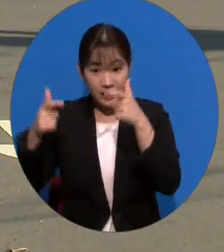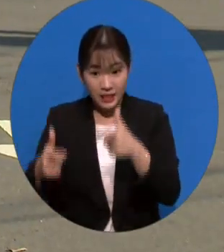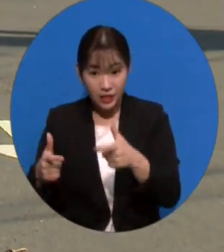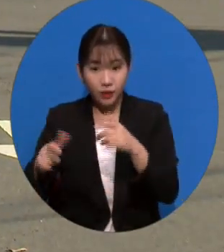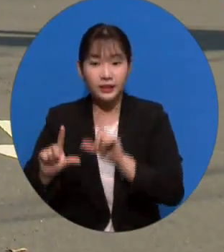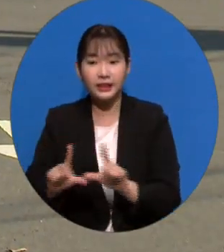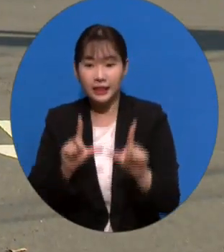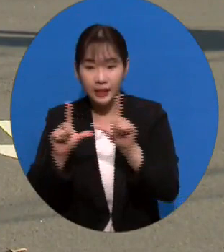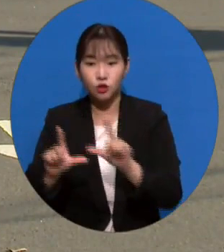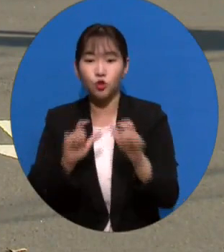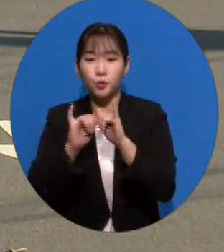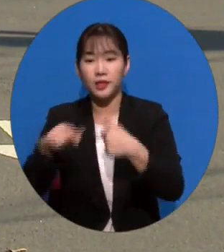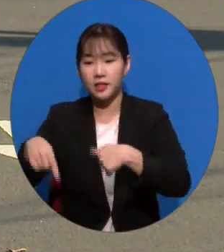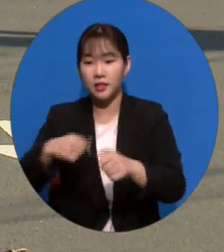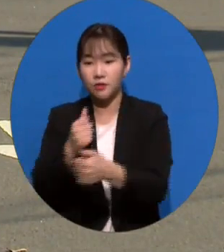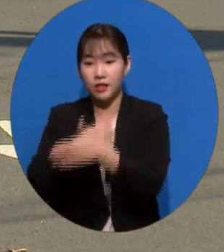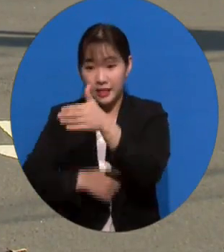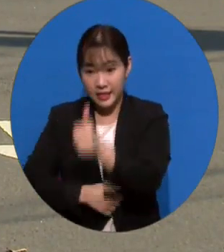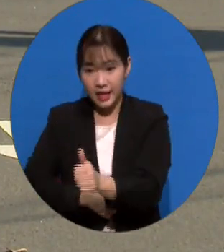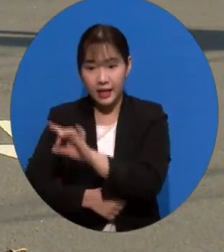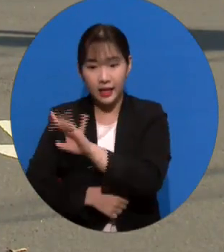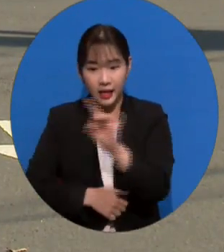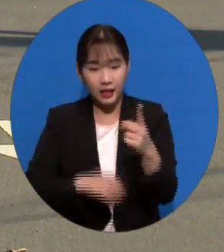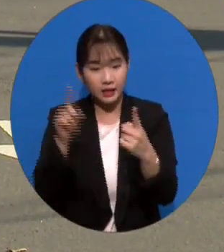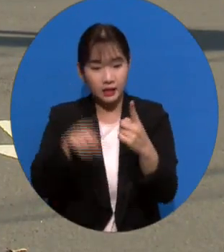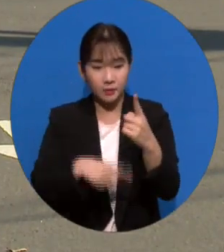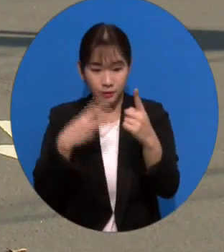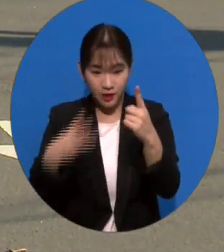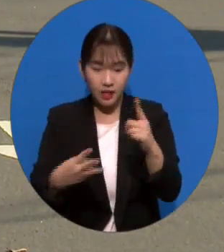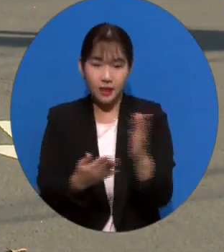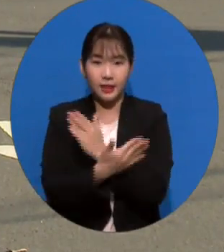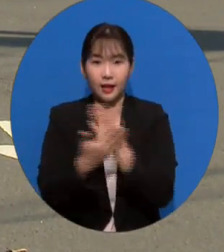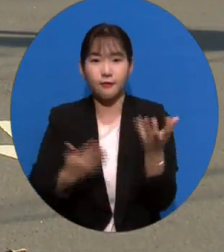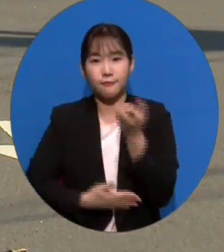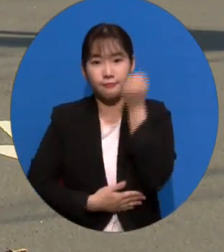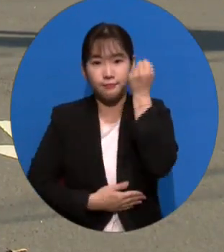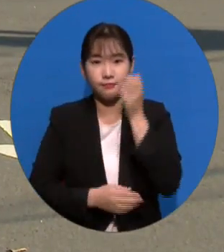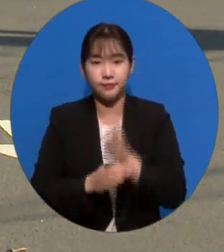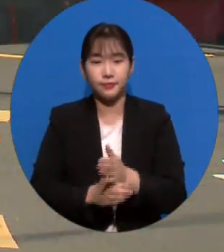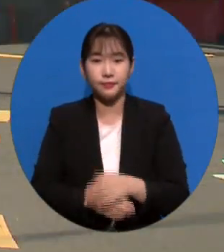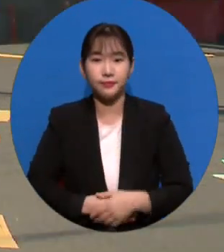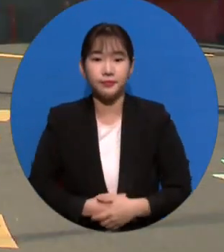지역구의 주민자치위원장이 각각 3분의 1씩 나눠 갖고 있습니다.